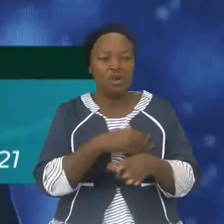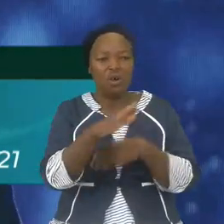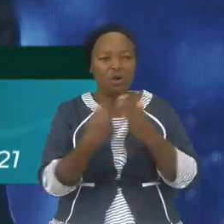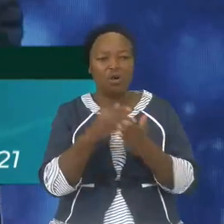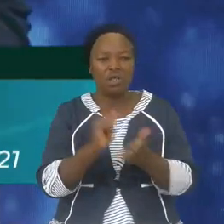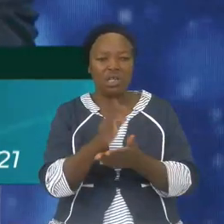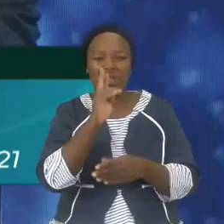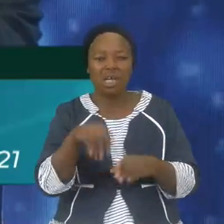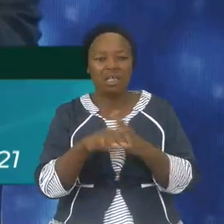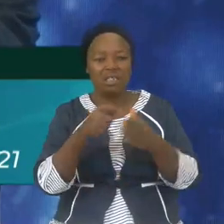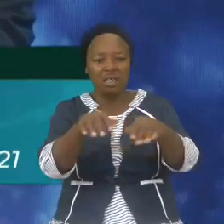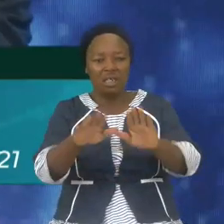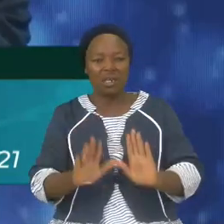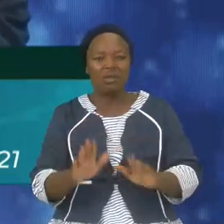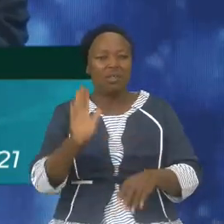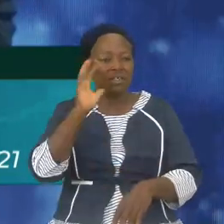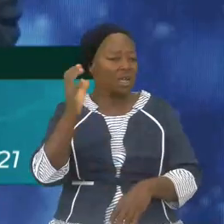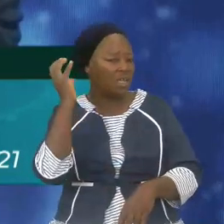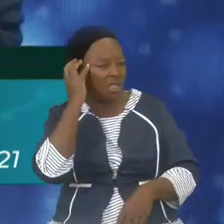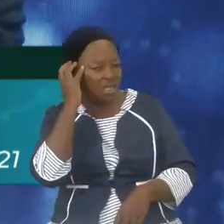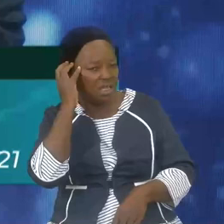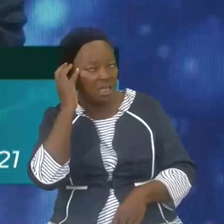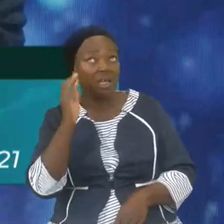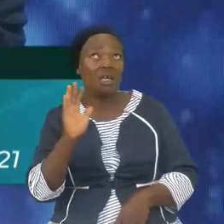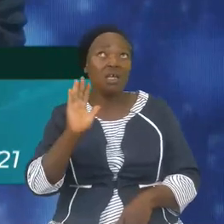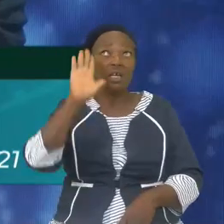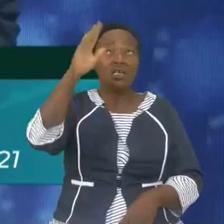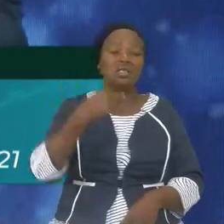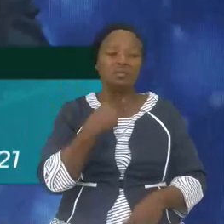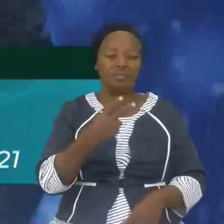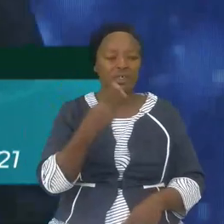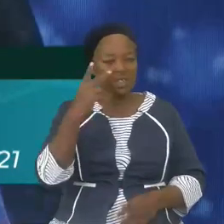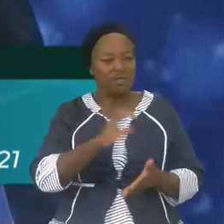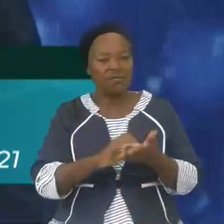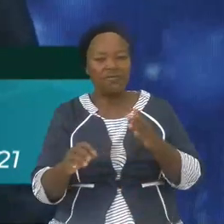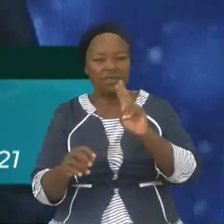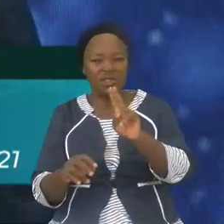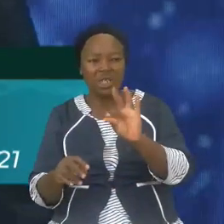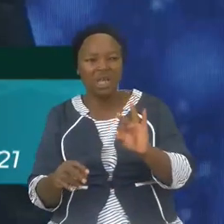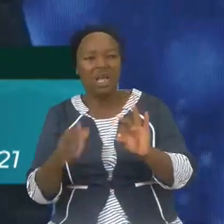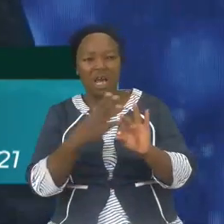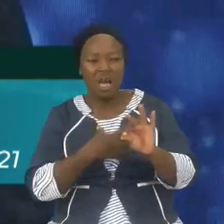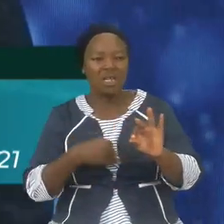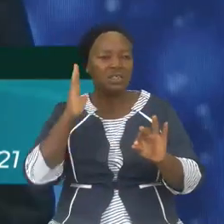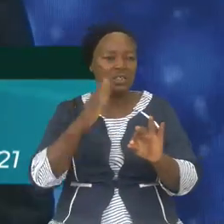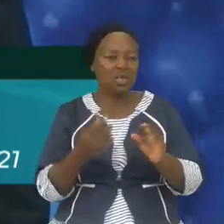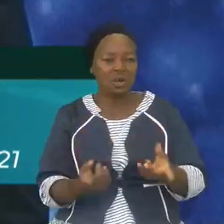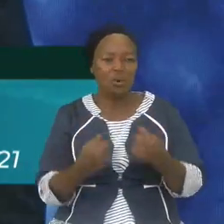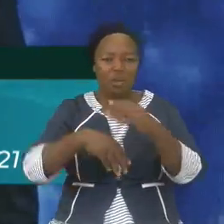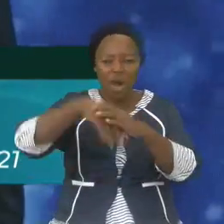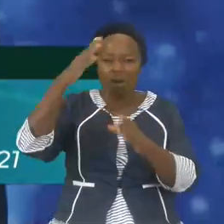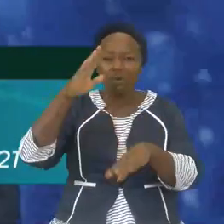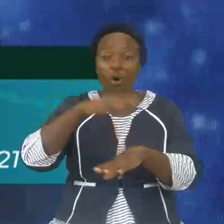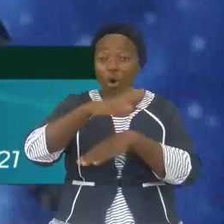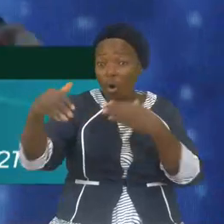Ne vous étonnez pas de cela, car l'heure vient où tous ceux qui sont dans les sépulcres entendront sa voix et en sortiront. Verset 29.